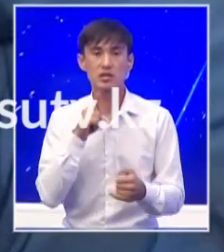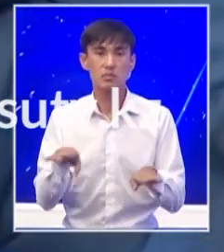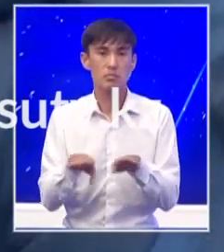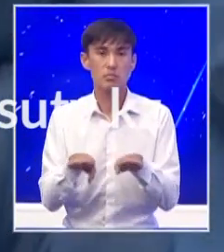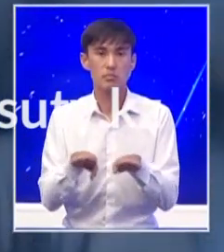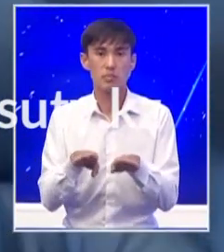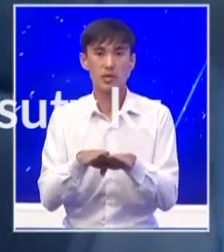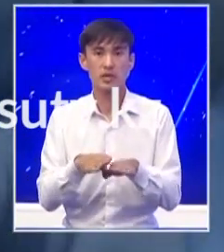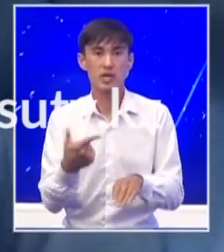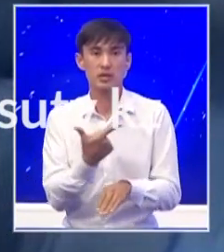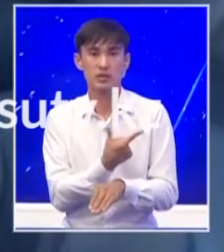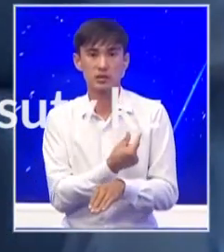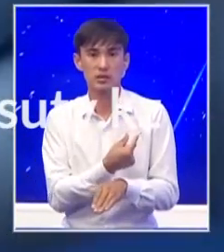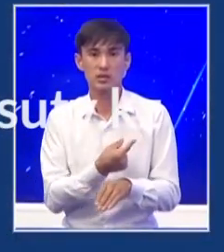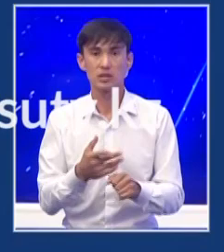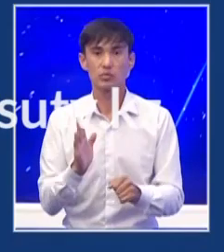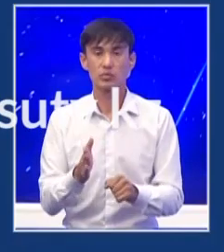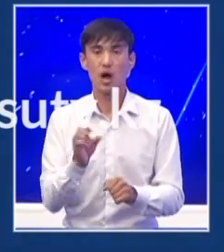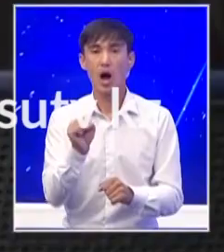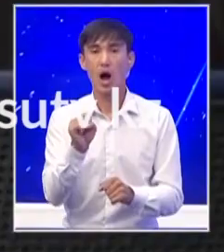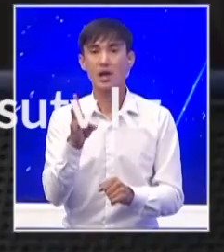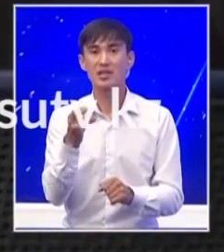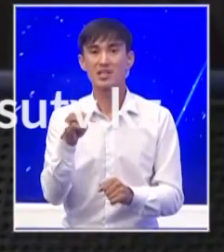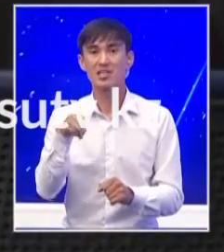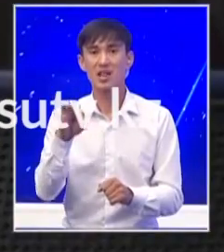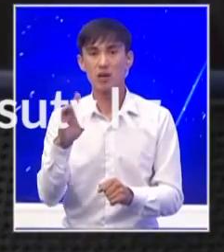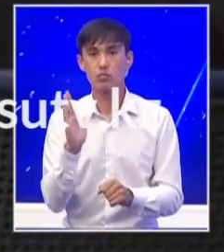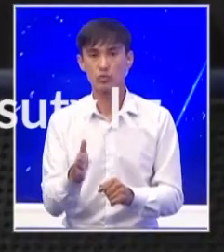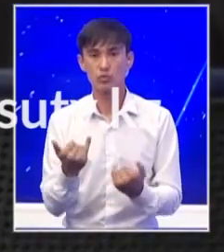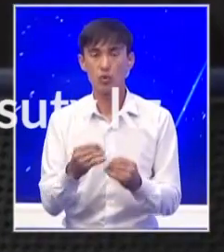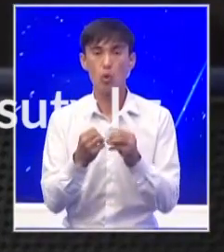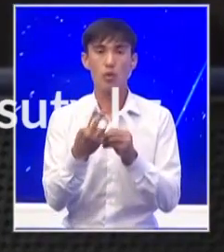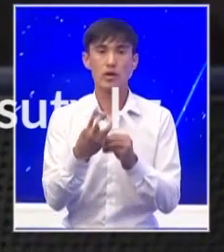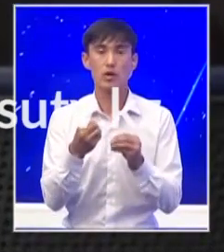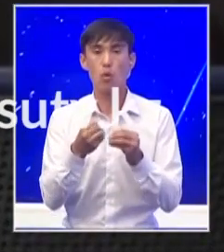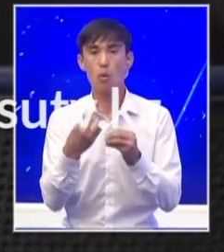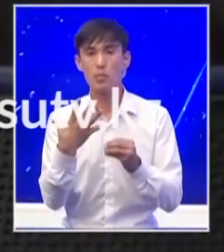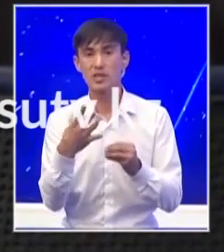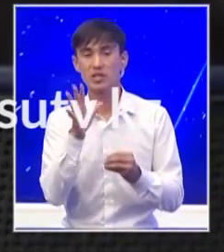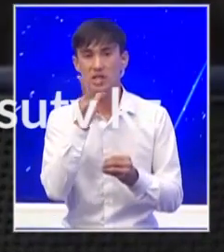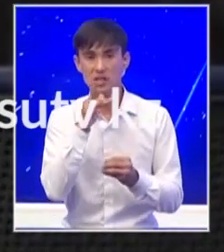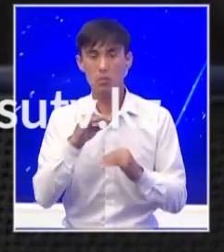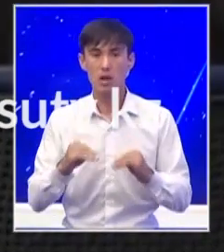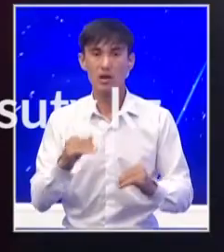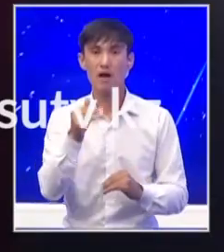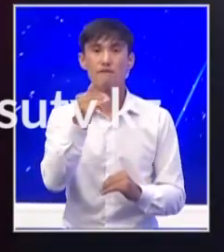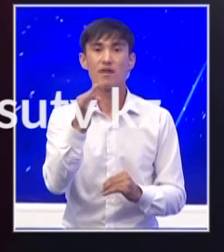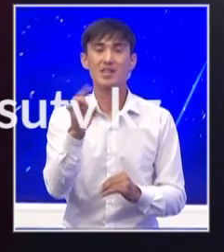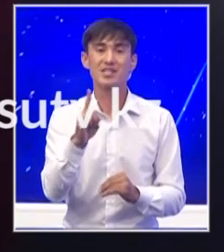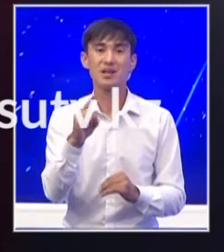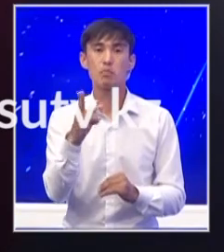бірдей антидене қалыптасады екен. Негізі Апеннин түбіндегі 12-15 жас аралығындағы балаларға Pfizer және